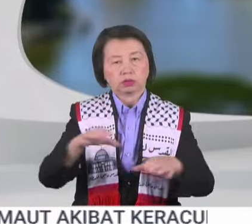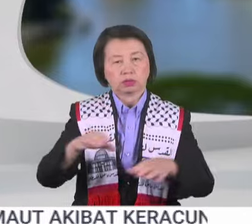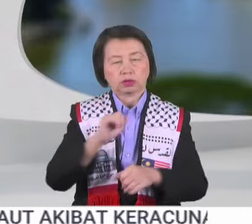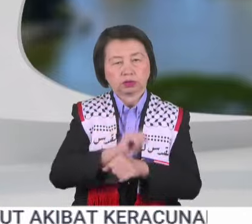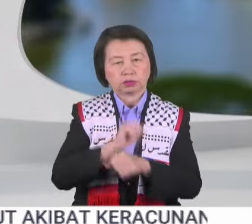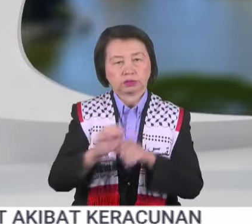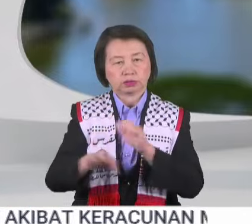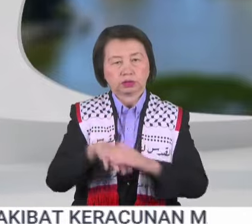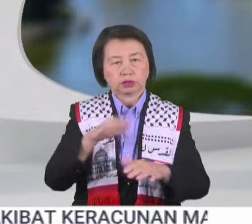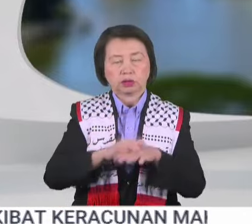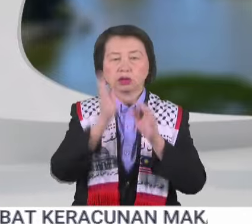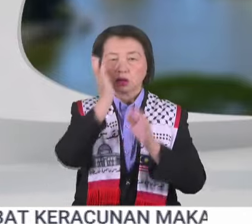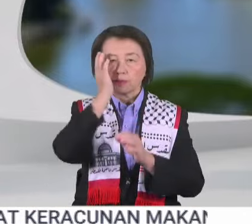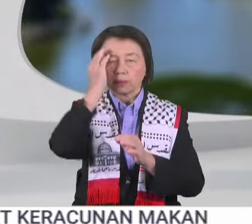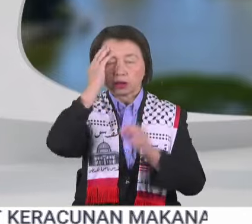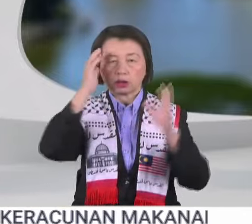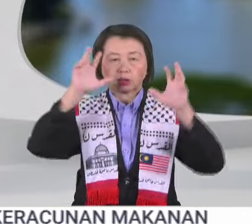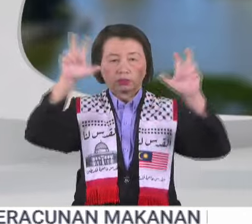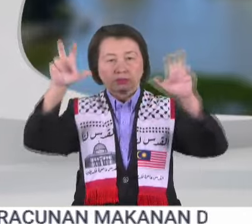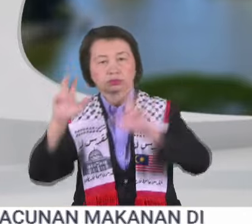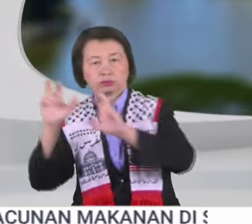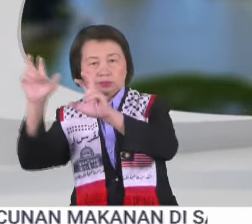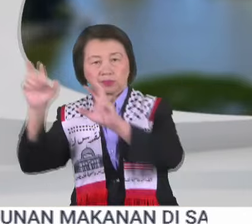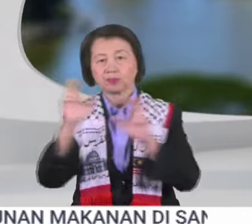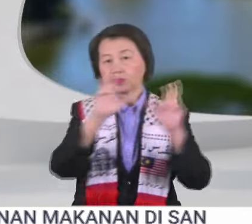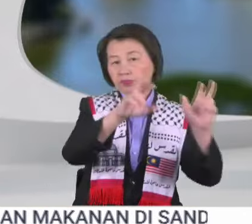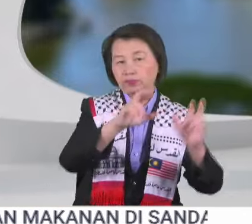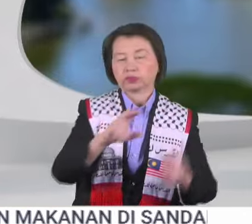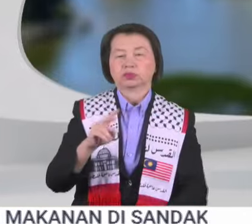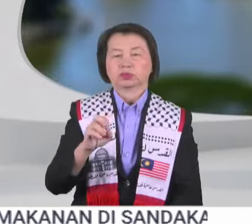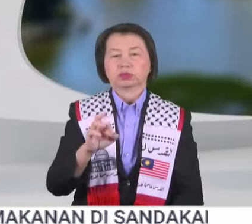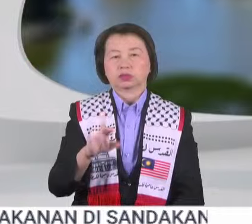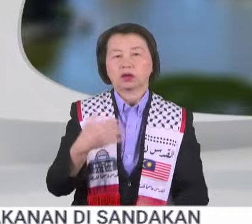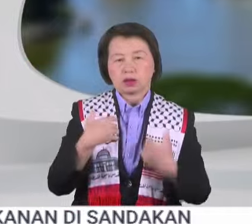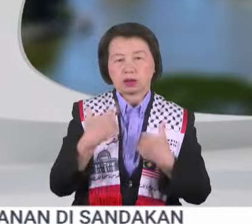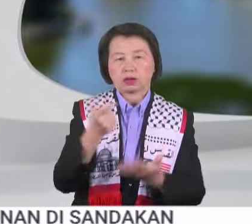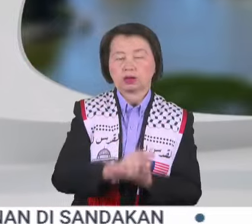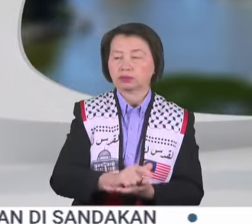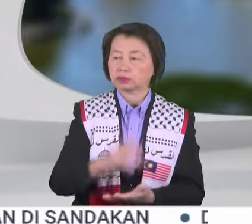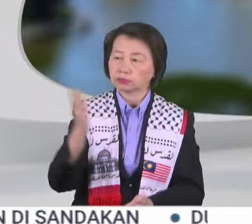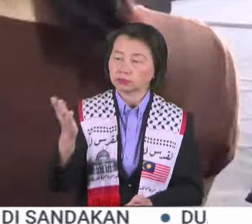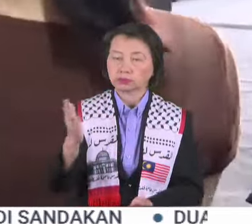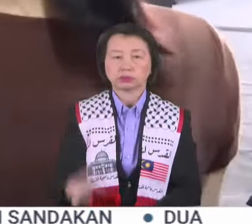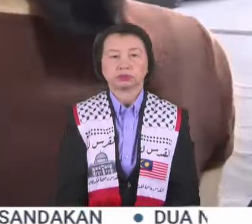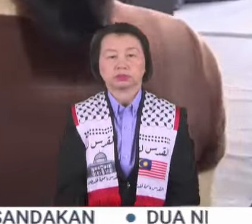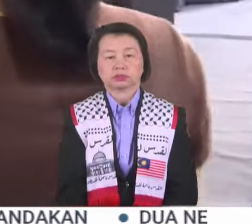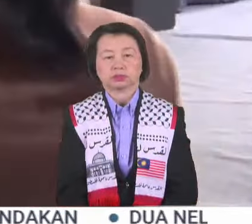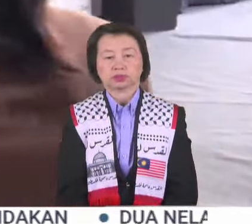kraf kepala singa oleh beliau. Nur Akila Arbain ada laporannya.